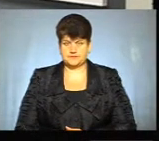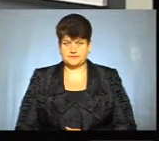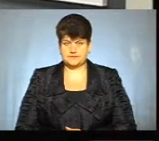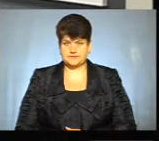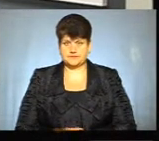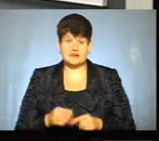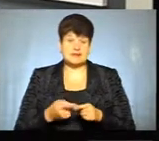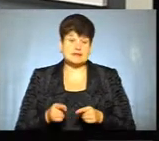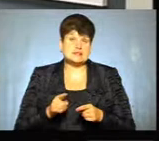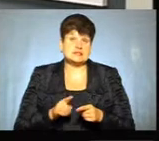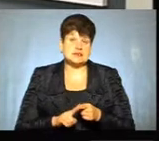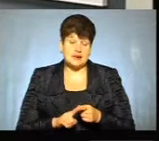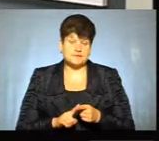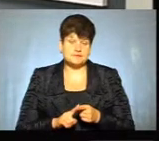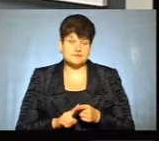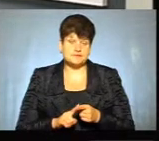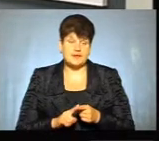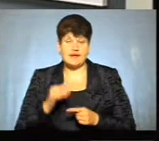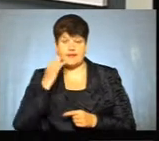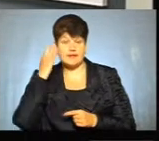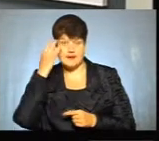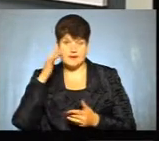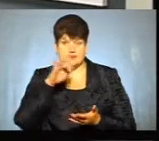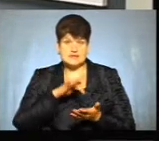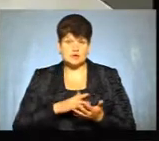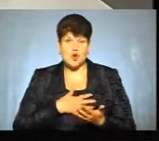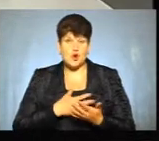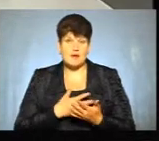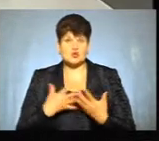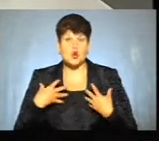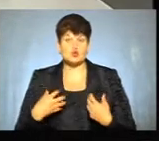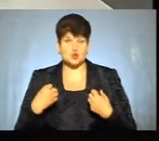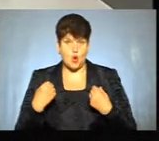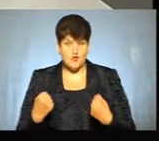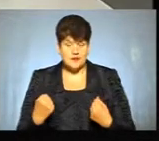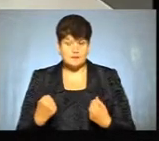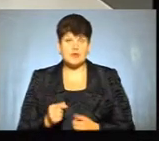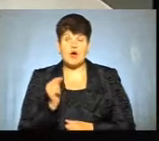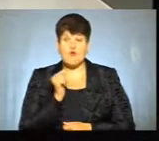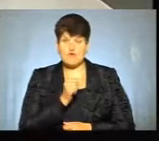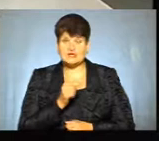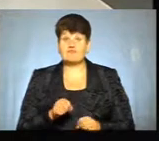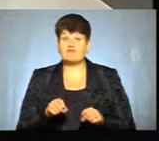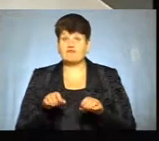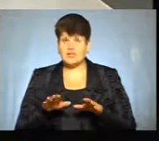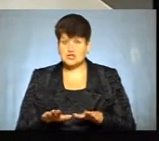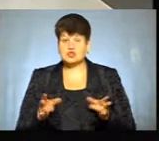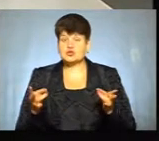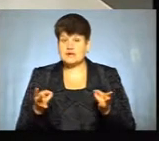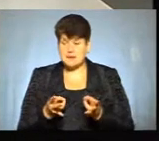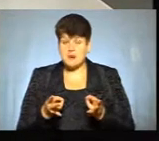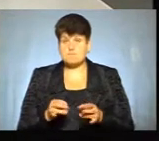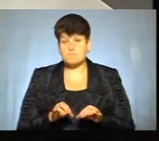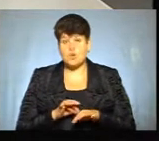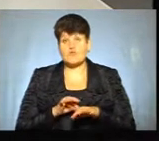Це, скажімо так, ідея Центру громадського здоров'я. Вони вирішили, що треба провести